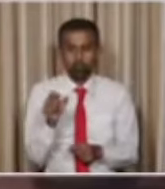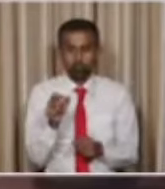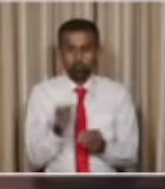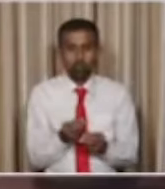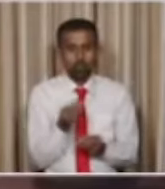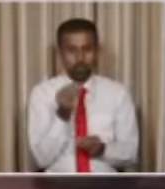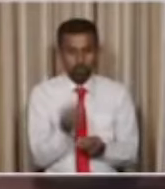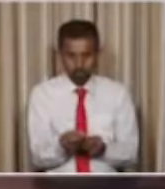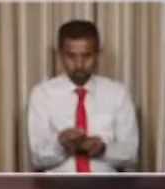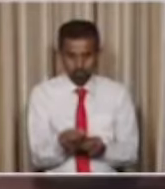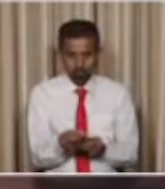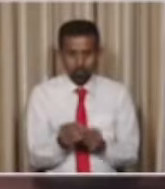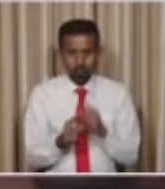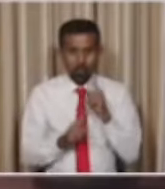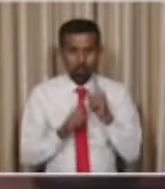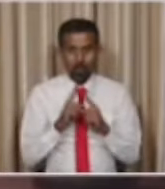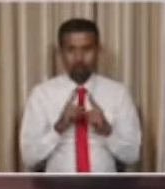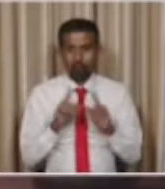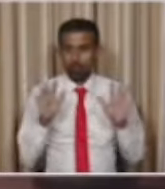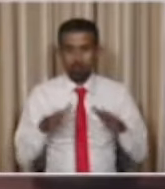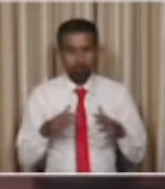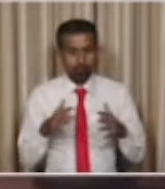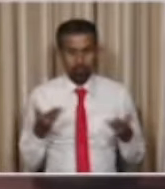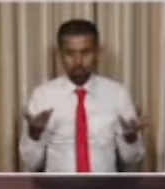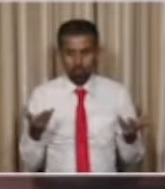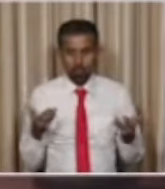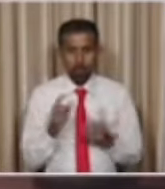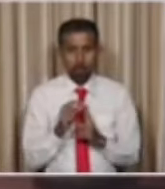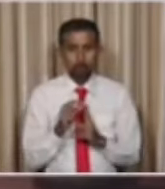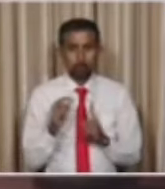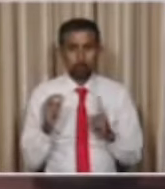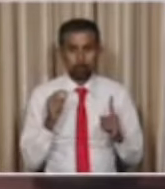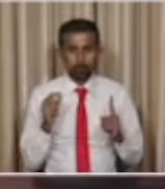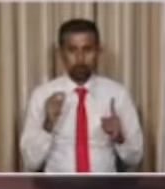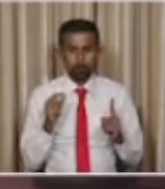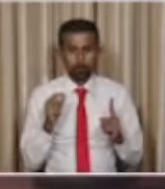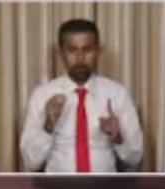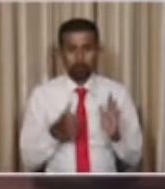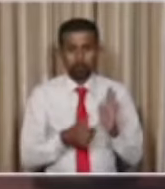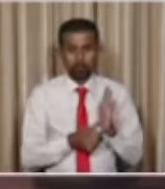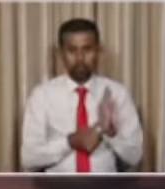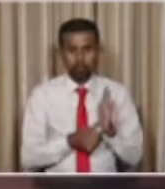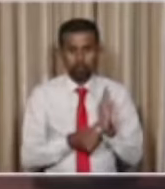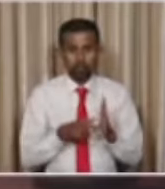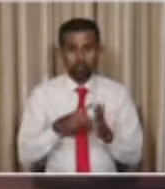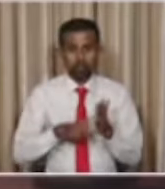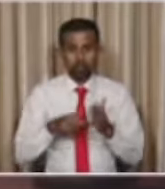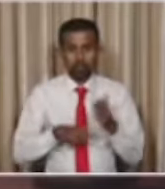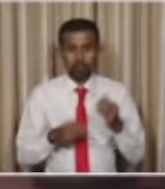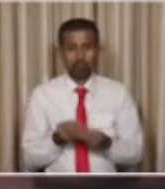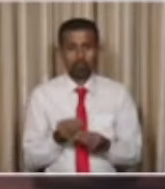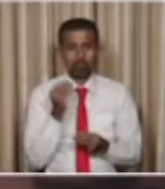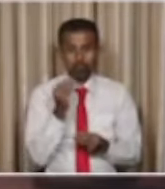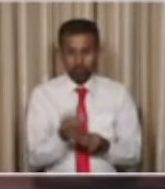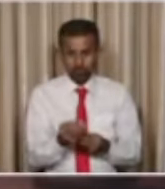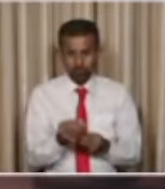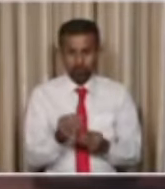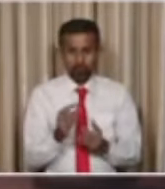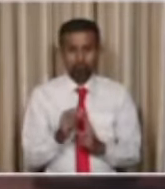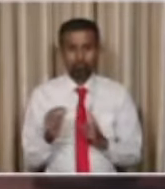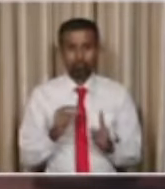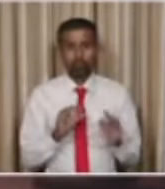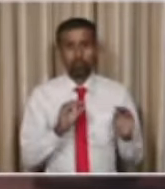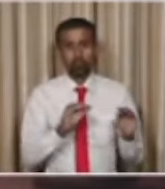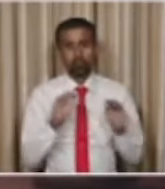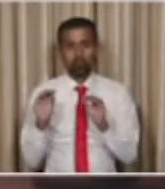තිබුණා කතිකව කතා කරන්න සභාවේ නැත්නම් පාර්ලිමේන්තුවේ පනත සභාව ඡන්ද විමසීමට ඉදිරිපත් කරලා පාර්ලිමේන්තුව